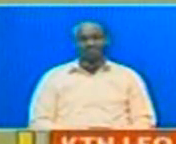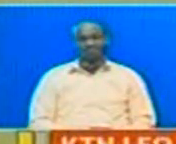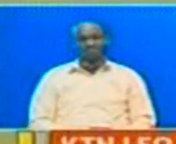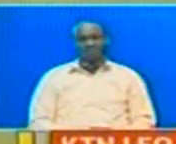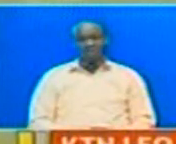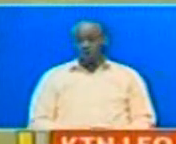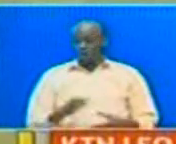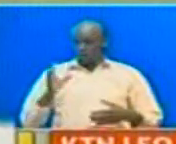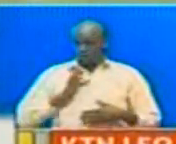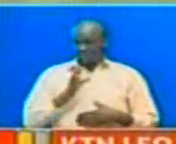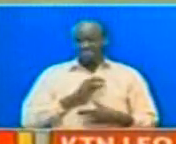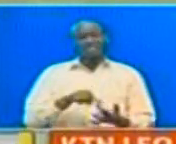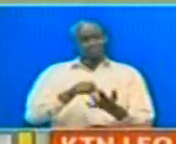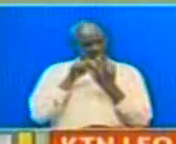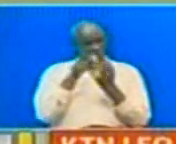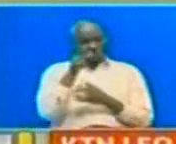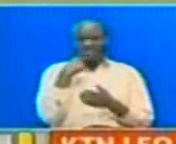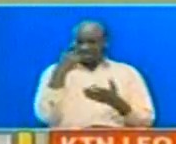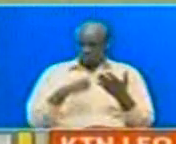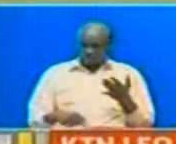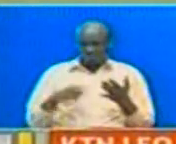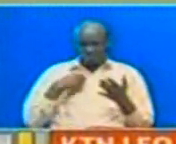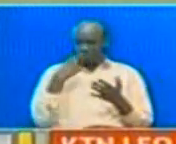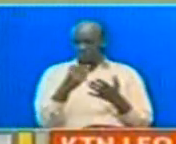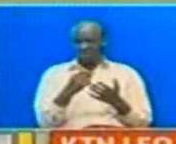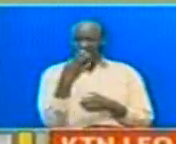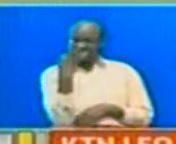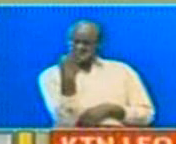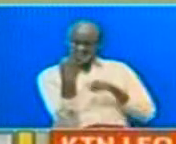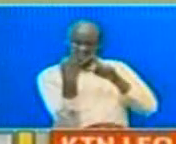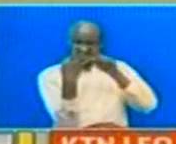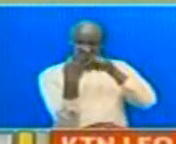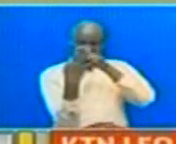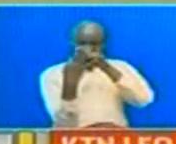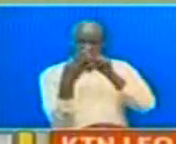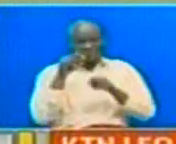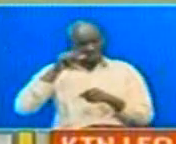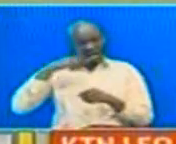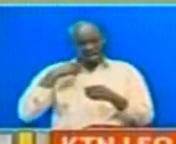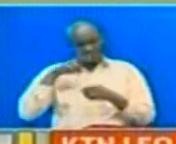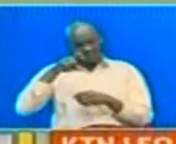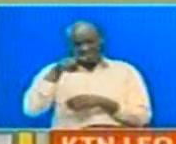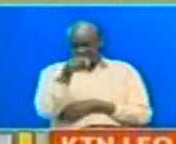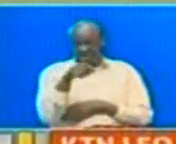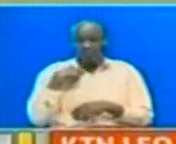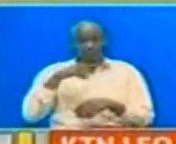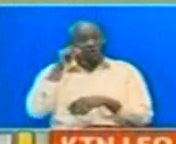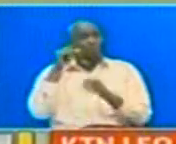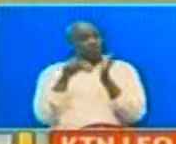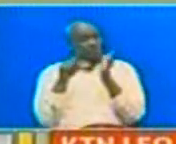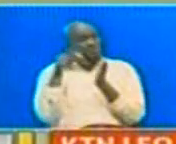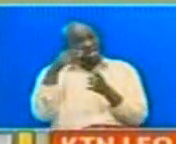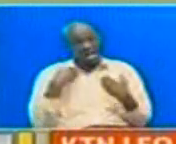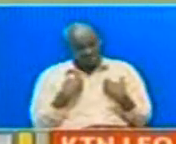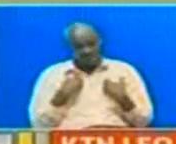Kamati maalum ya watafiti sasa imekariri kuwa chembe tatu kati hamsini na sita zilipatikana na walakini. Itilafu